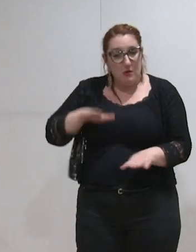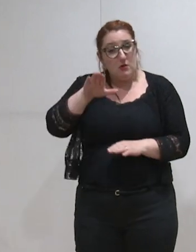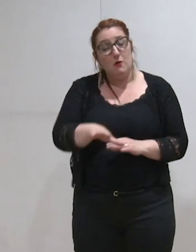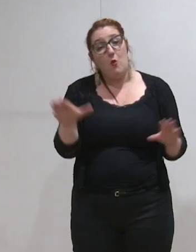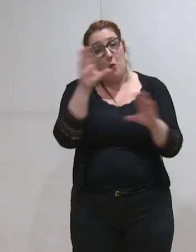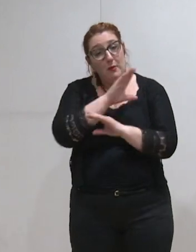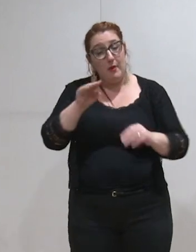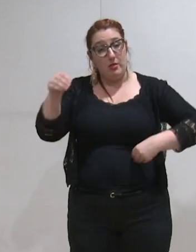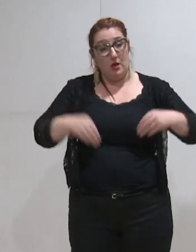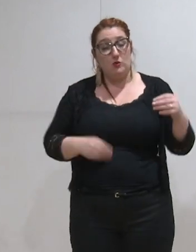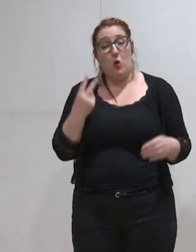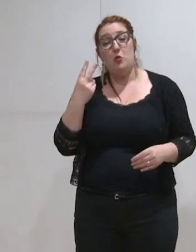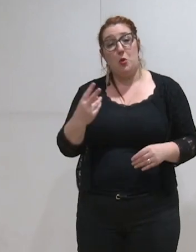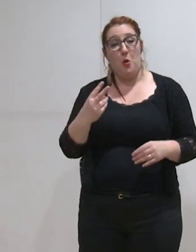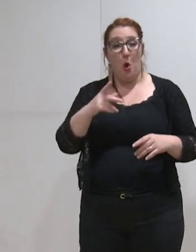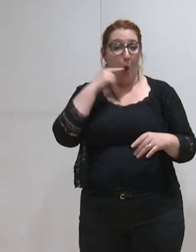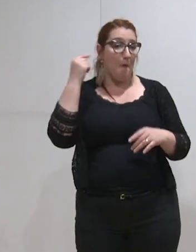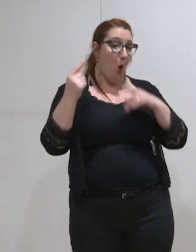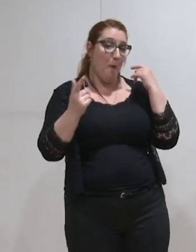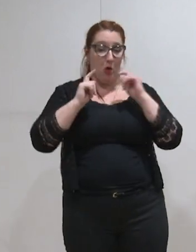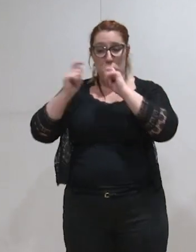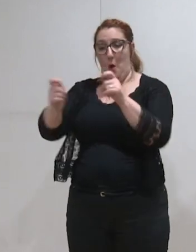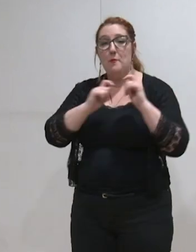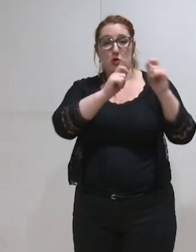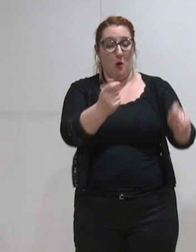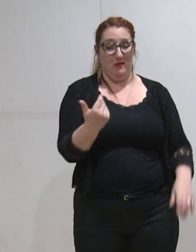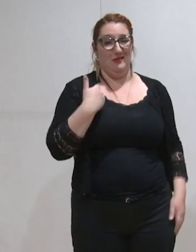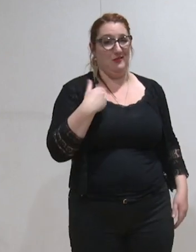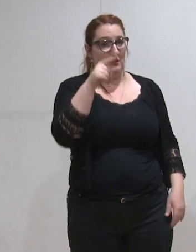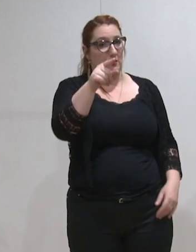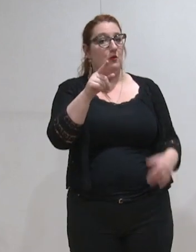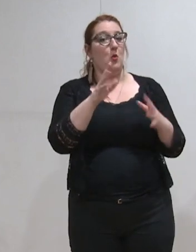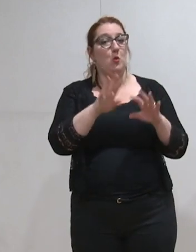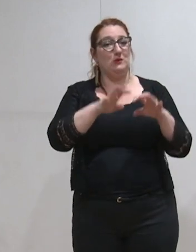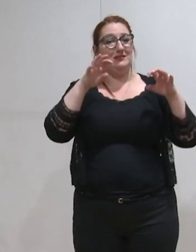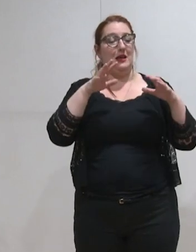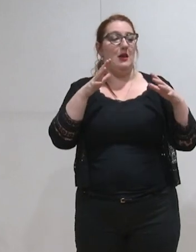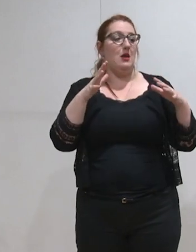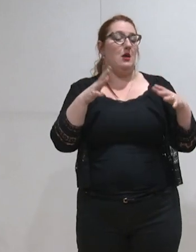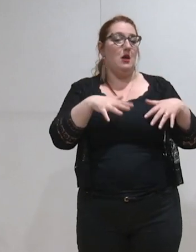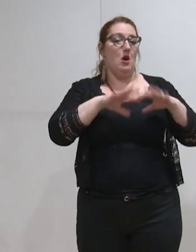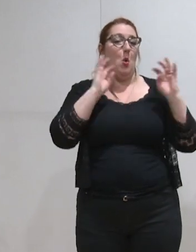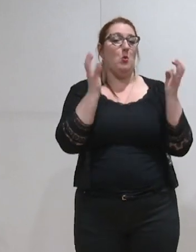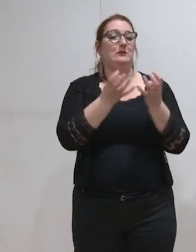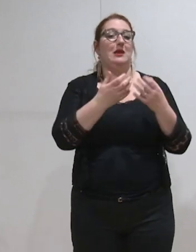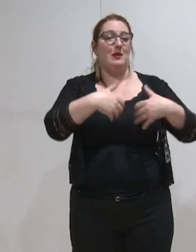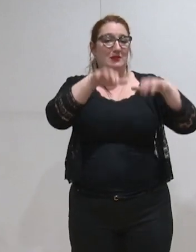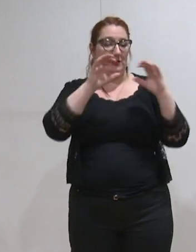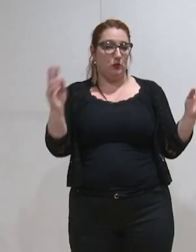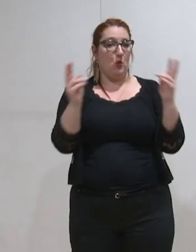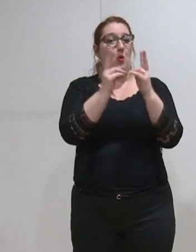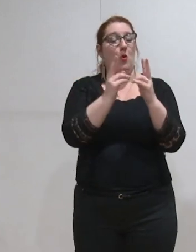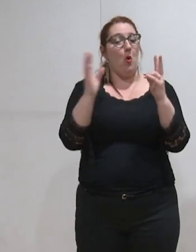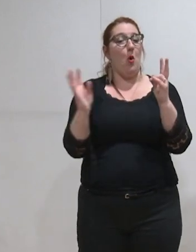directeurs qui ont été nommés récemment que vous avez rencontré en conseil d'administration qui s'acharne à développer